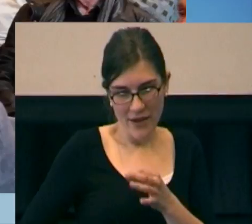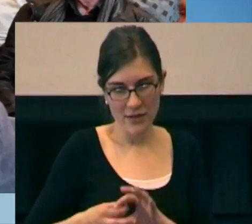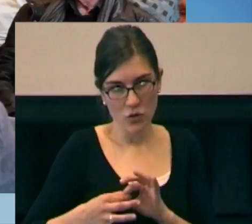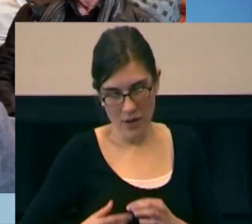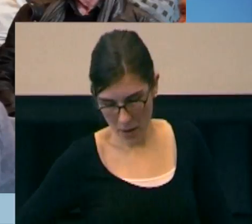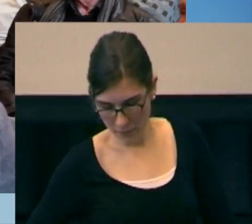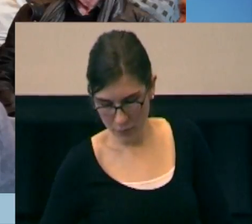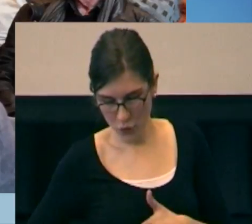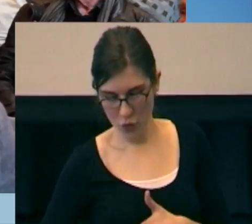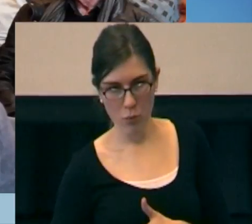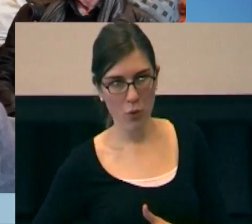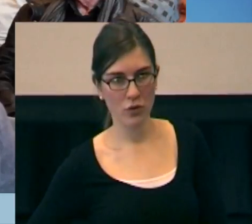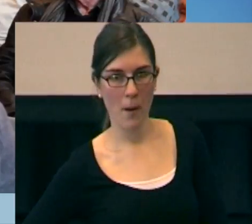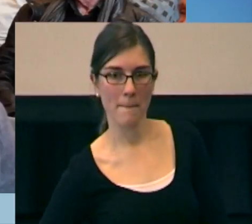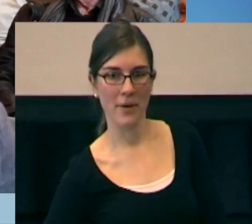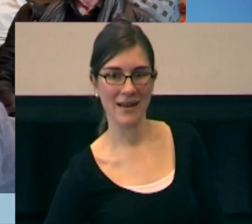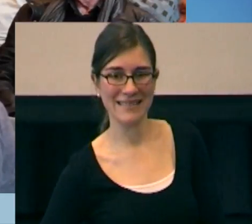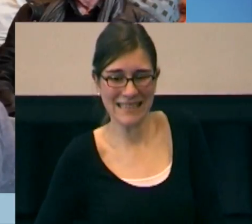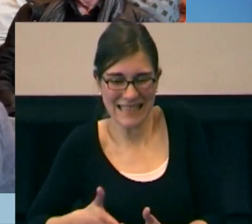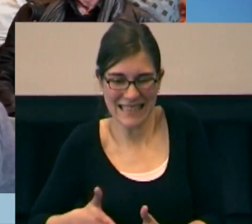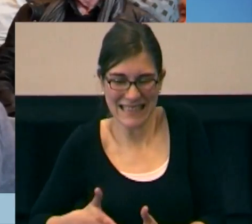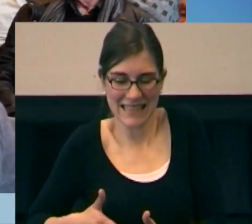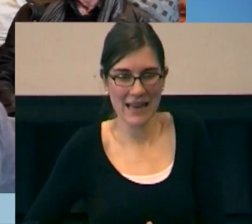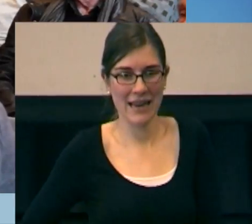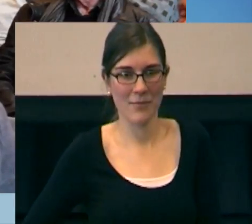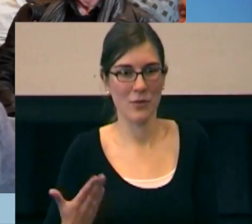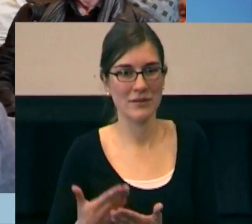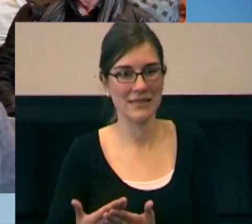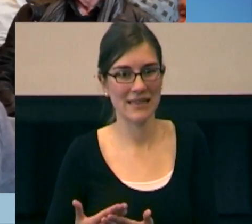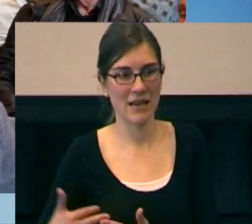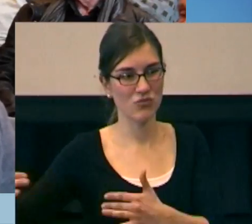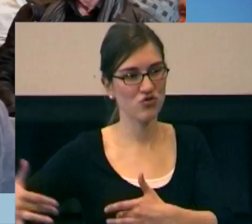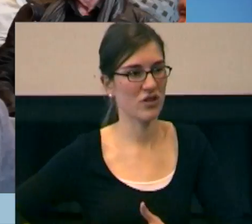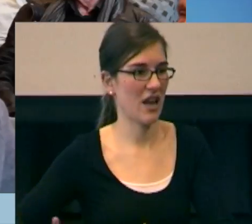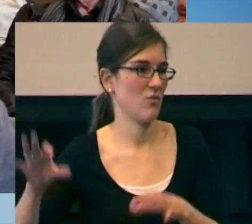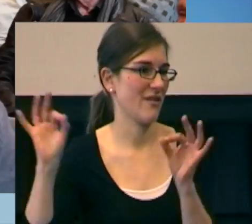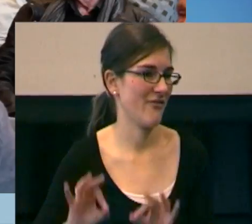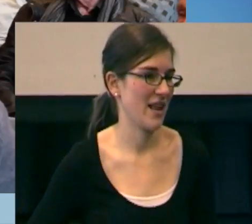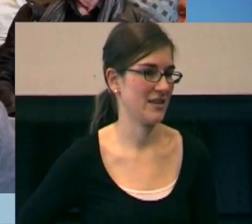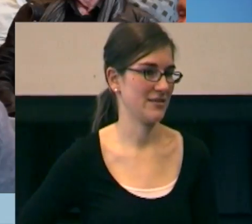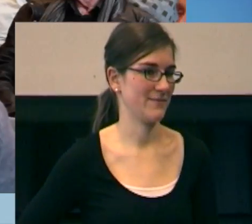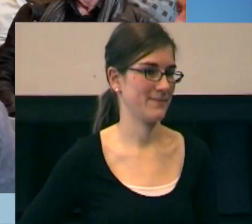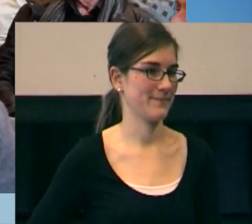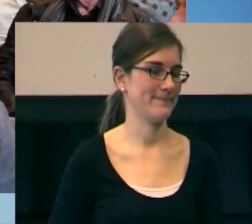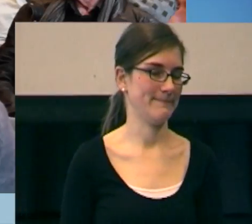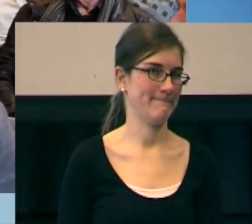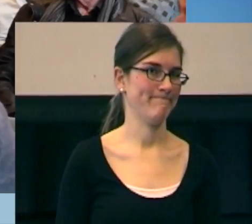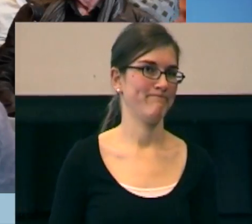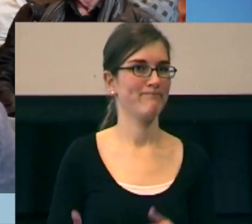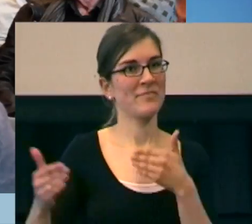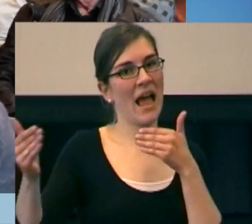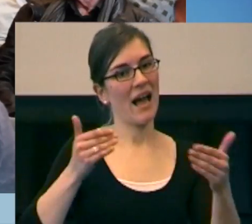zuständig sind, unmittelbar neben den Lymphknoten haben und die würden eine solche hohe Strahlendosis nicht vertragen. Die